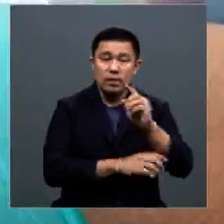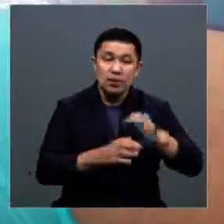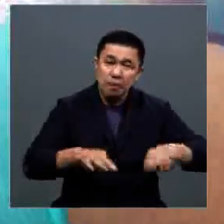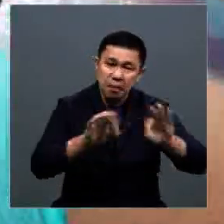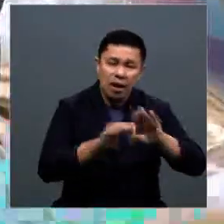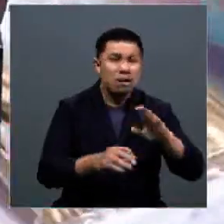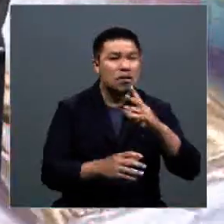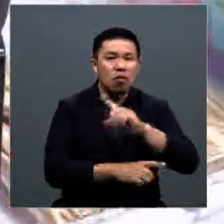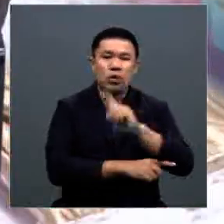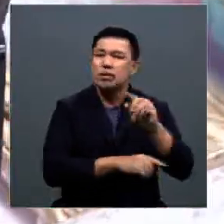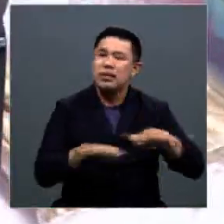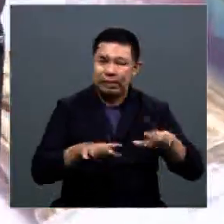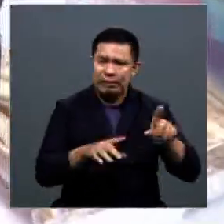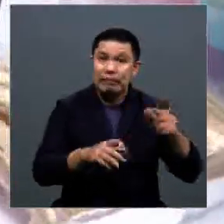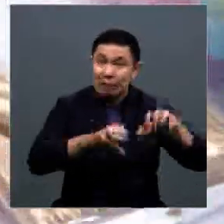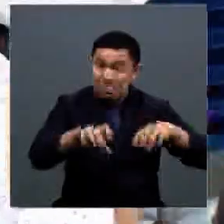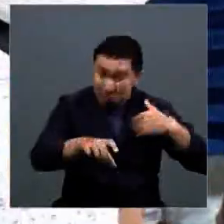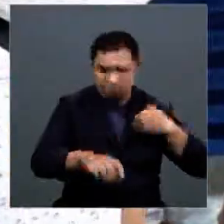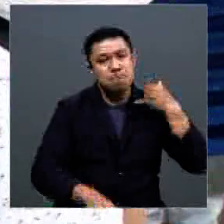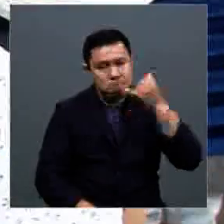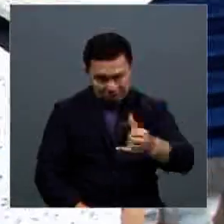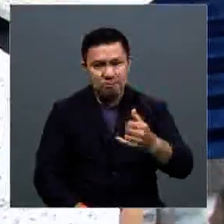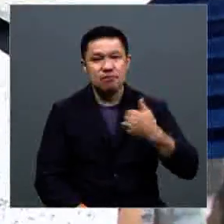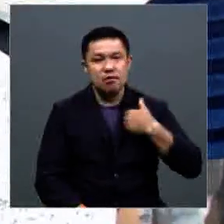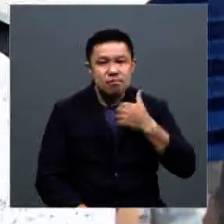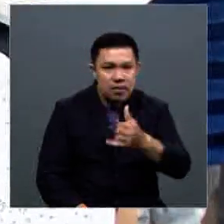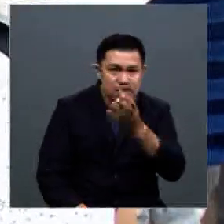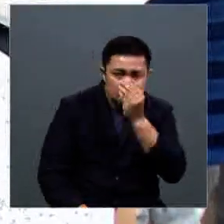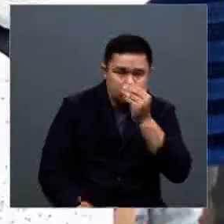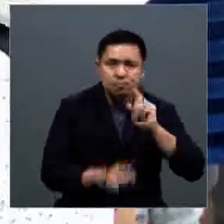ติเนี่ยจัดให้มาเถอะนะเขาจะมาร่วมอย่างแน่นอนนะครับ